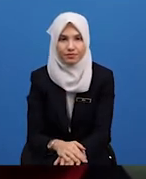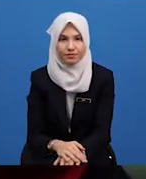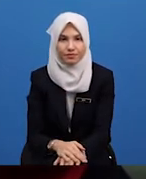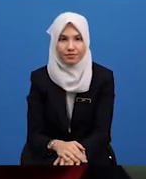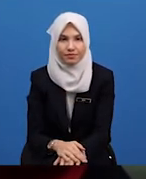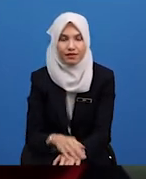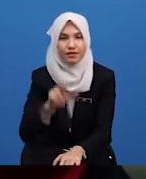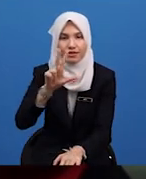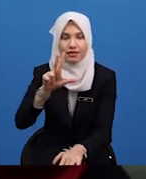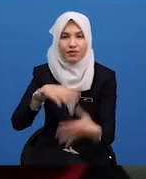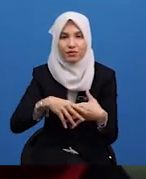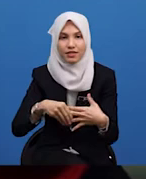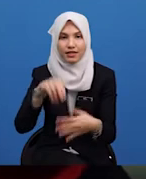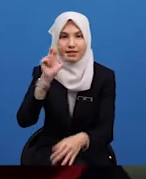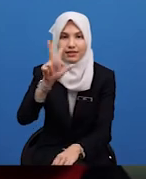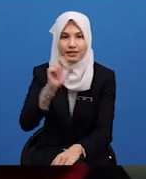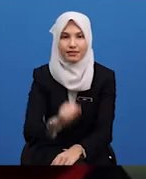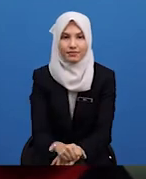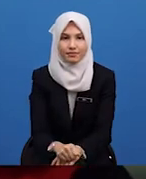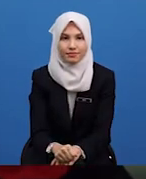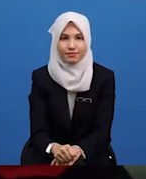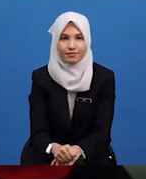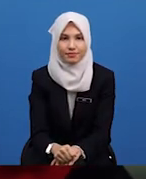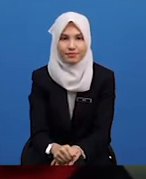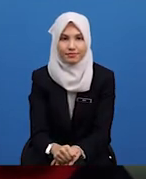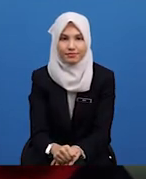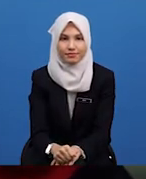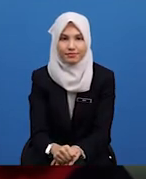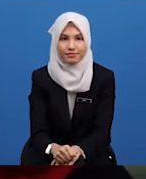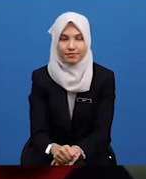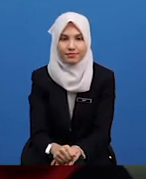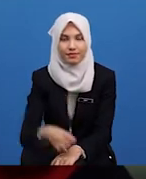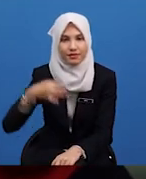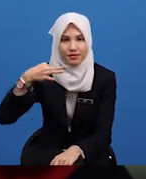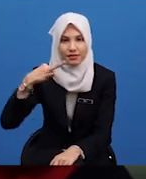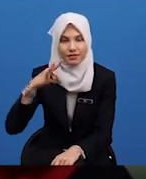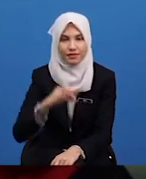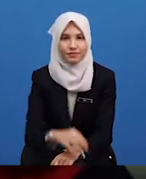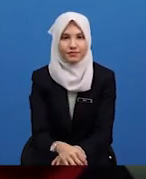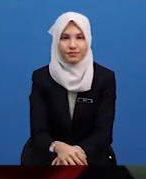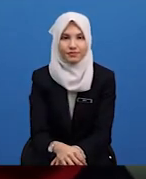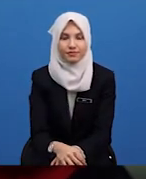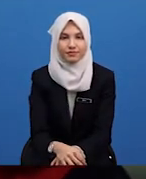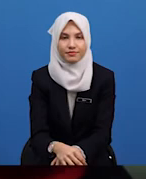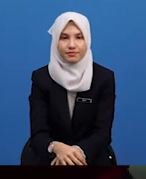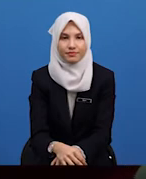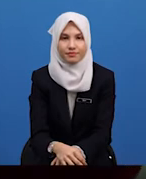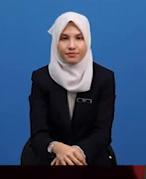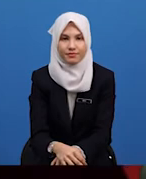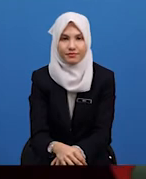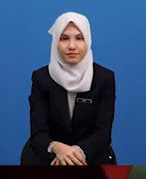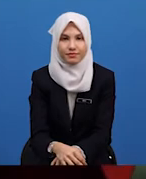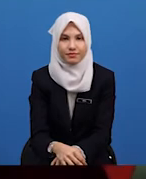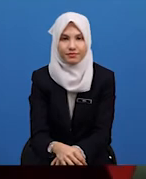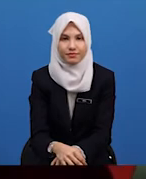ketiga ataupun jari ketiga iaitu not E flat. Daripada C sharp kemudian E flat. Kemudian kita